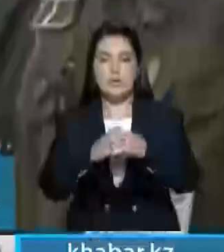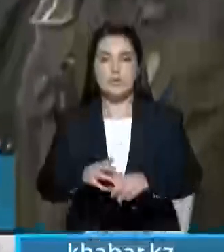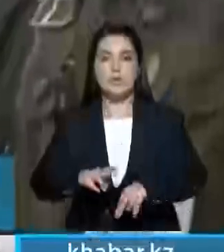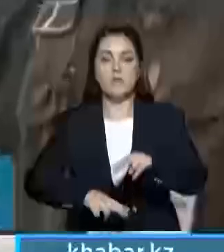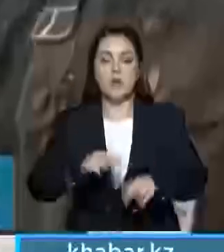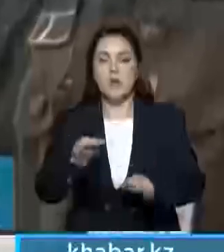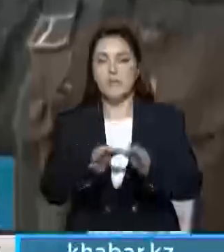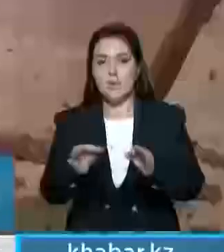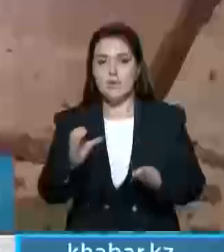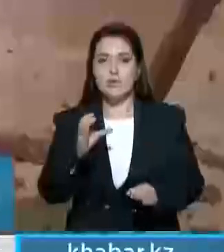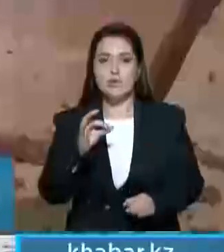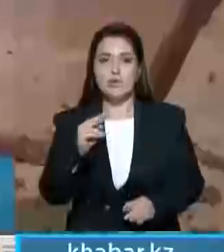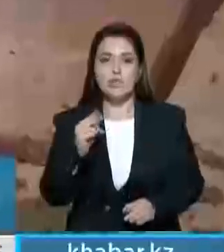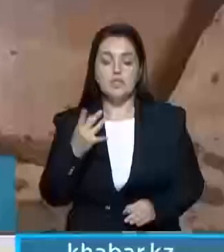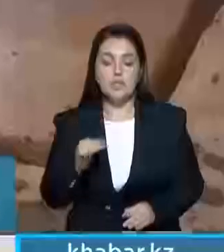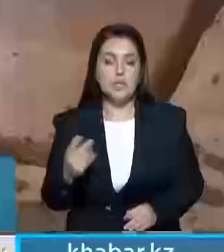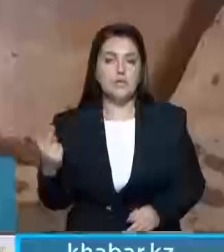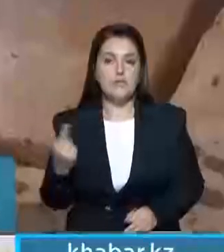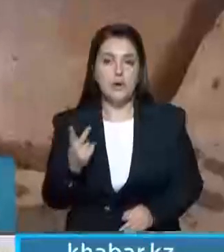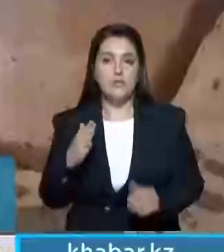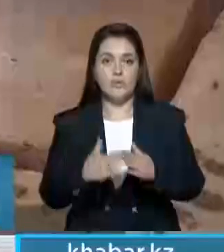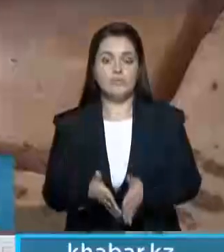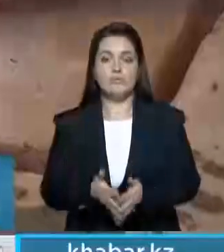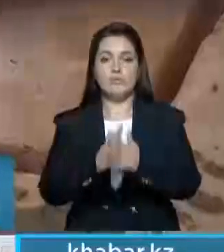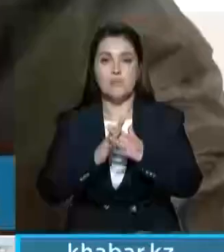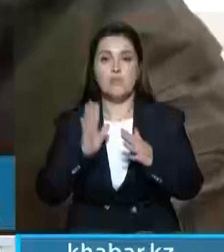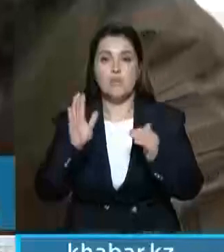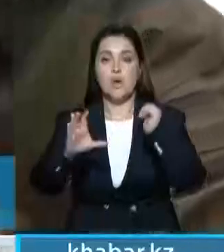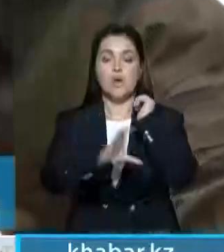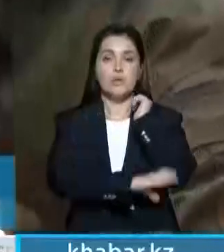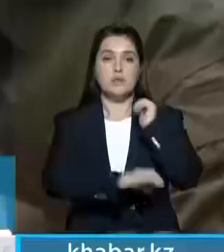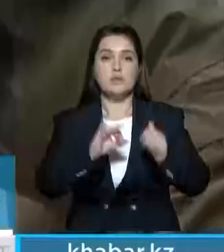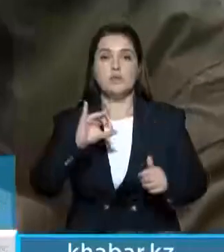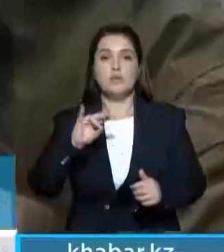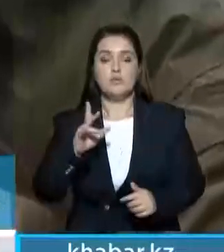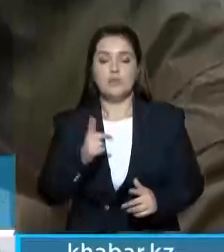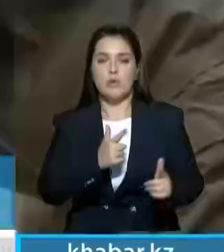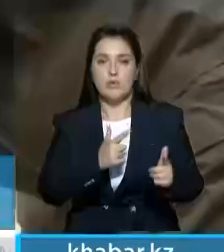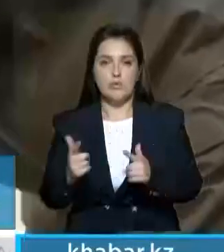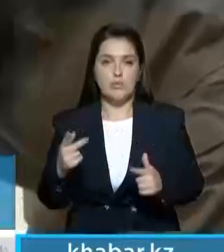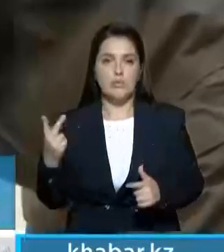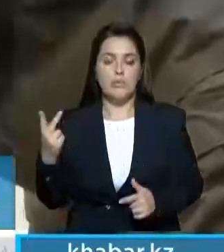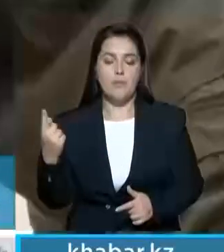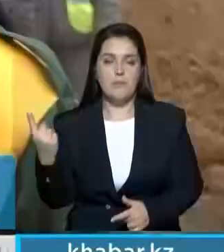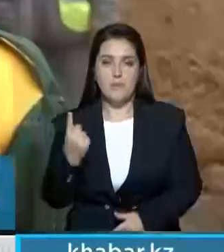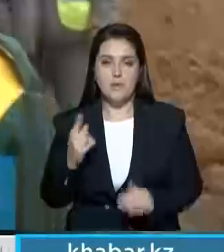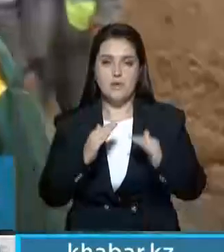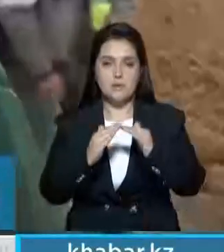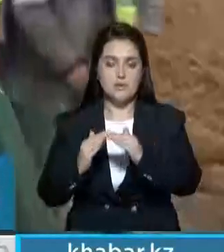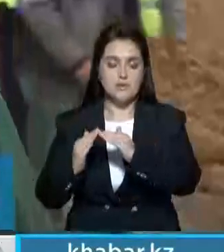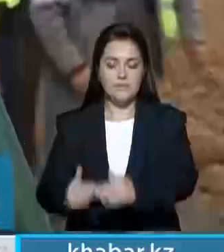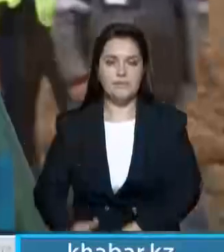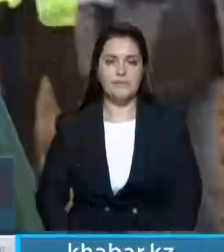микрорайон «Солнечный 2», где возводятся сотни новых частных домов. А уже к концу июня будет сдана первая партия жилых объектов.